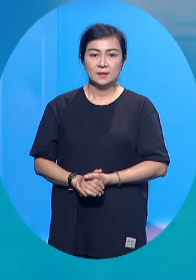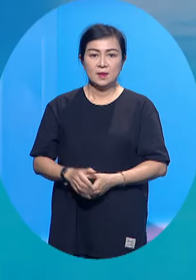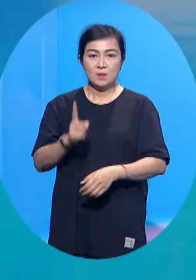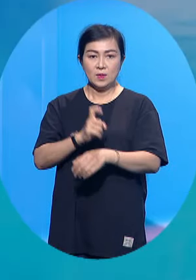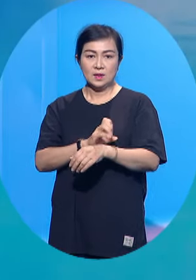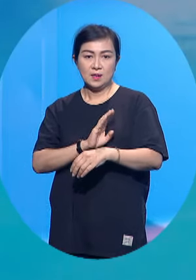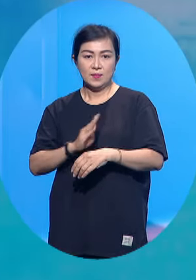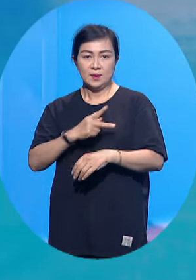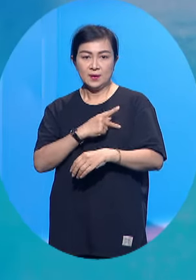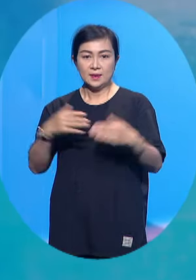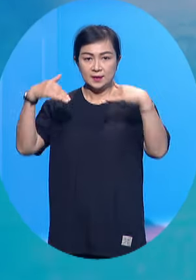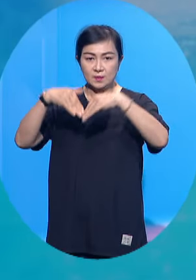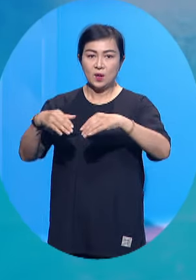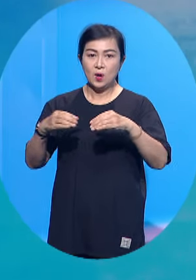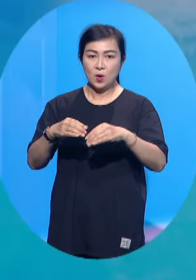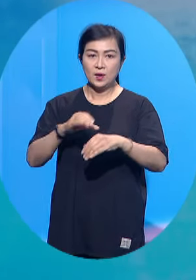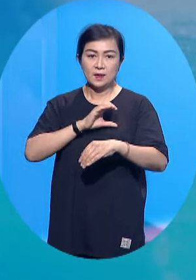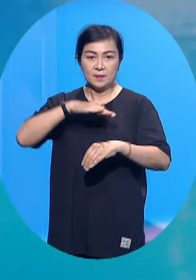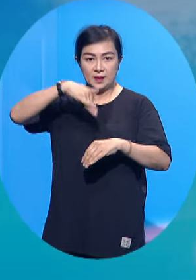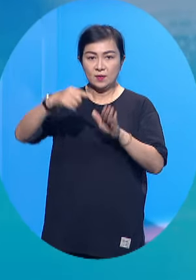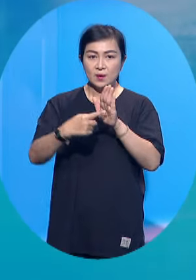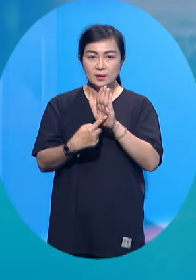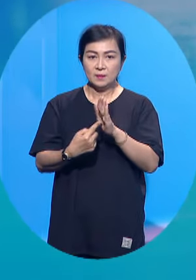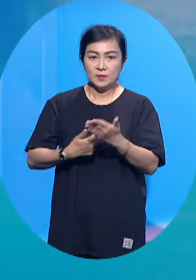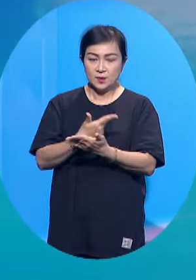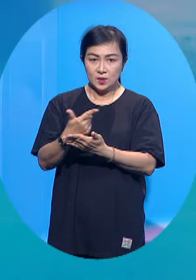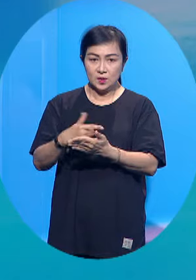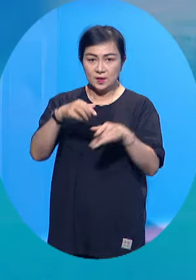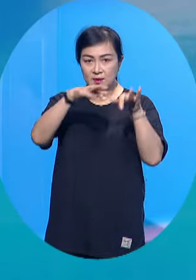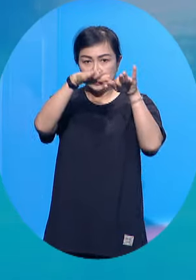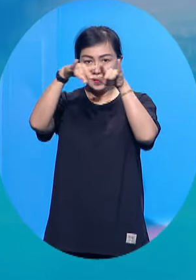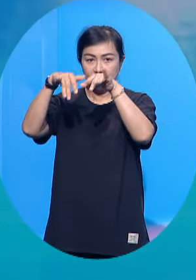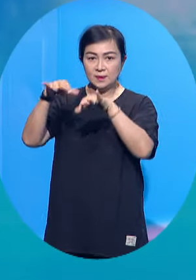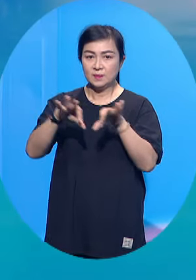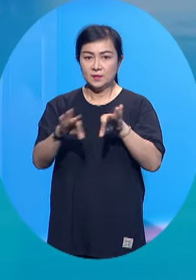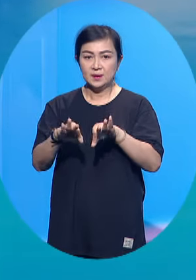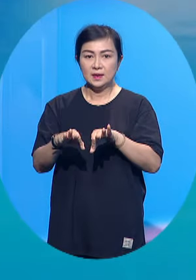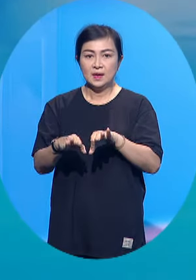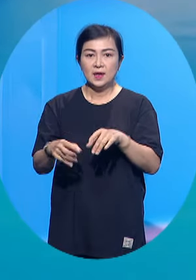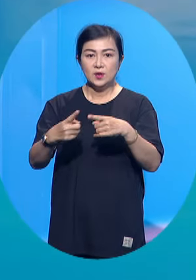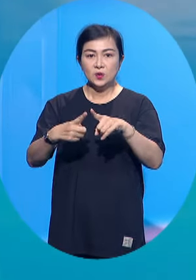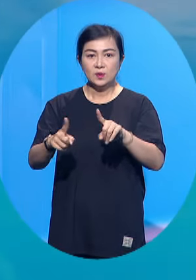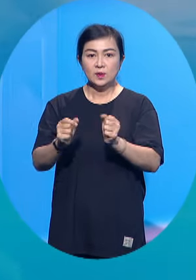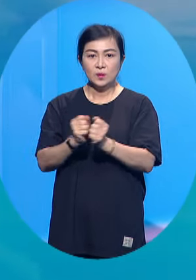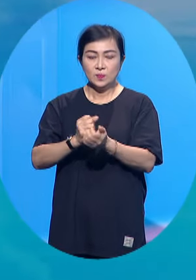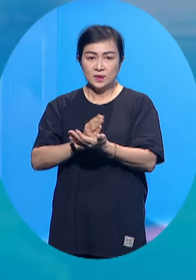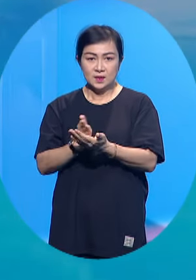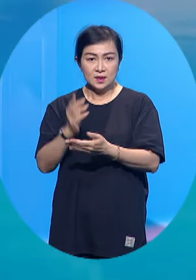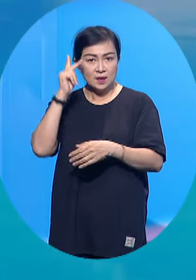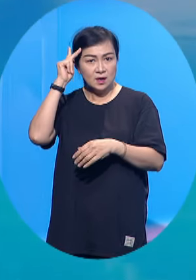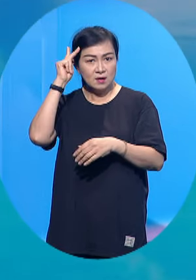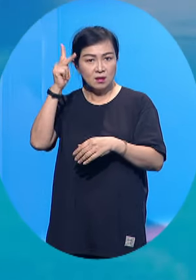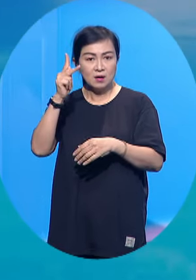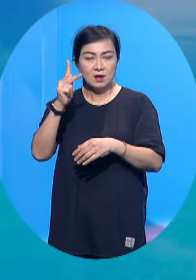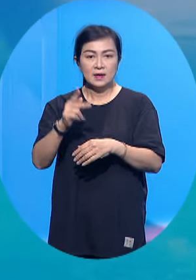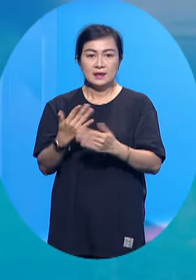Hơn 1.000 đại biểu và khách mời đã tham gia hội nghị cấp cao về trung tâm dữ liệu và điện toán đám mây tại thành phố Hồ Chí Minh. Tại đây, các doanh nghiệp đã cùng chia sẻ những trăn